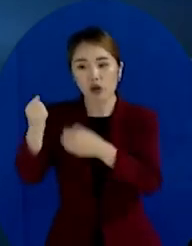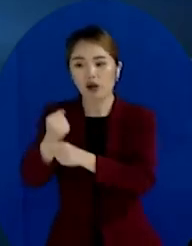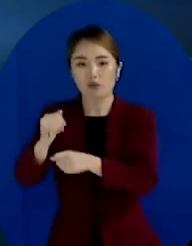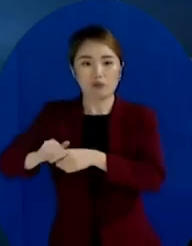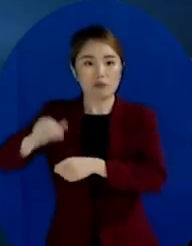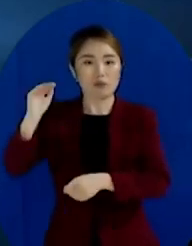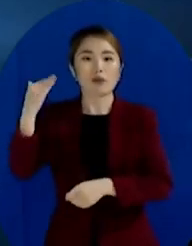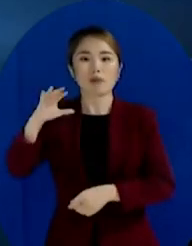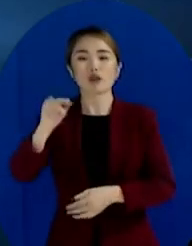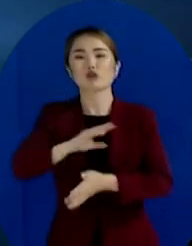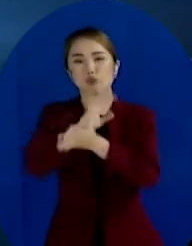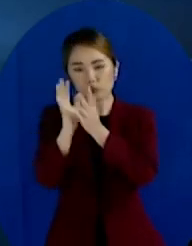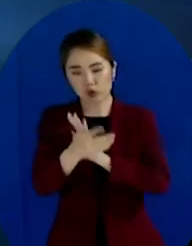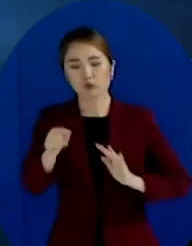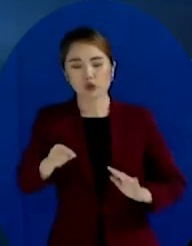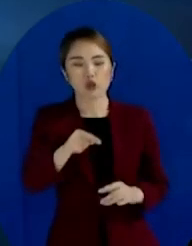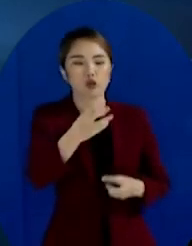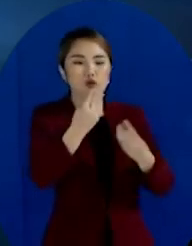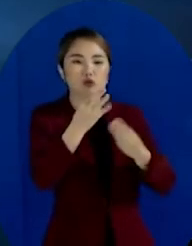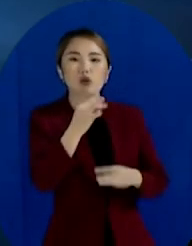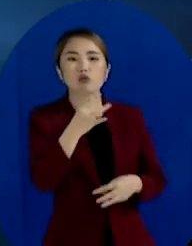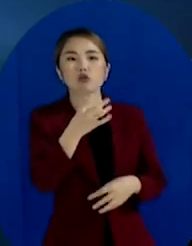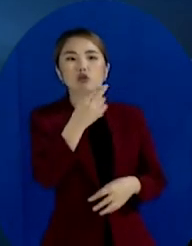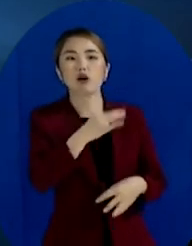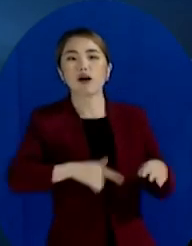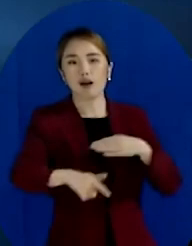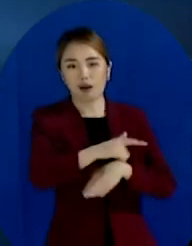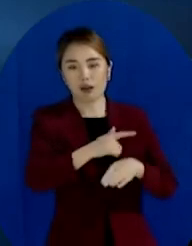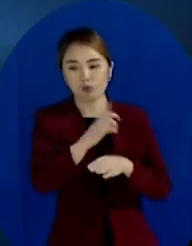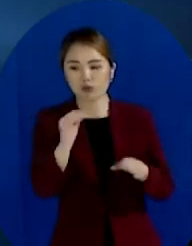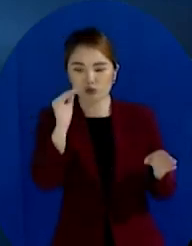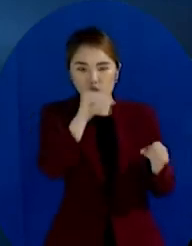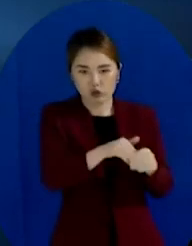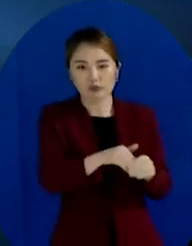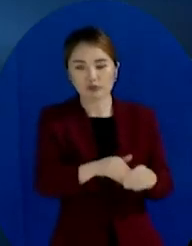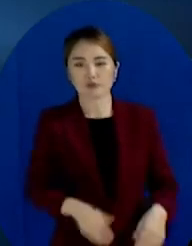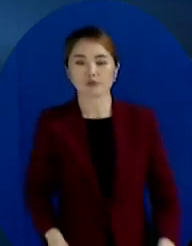чөлөөлөгдөж байсан ч Хөрсгүйн засгийн газарт шударга өрсөлдөө хэрэглэгчийн төлөө газраар эргэж ирсэн.